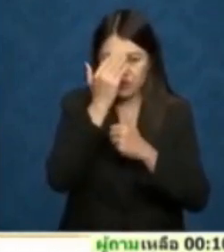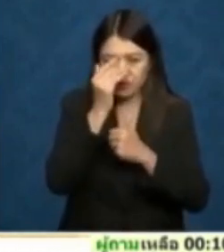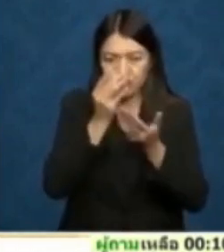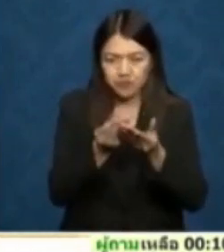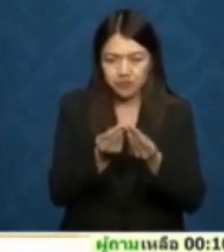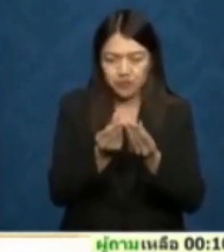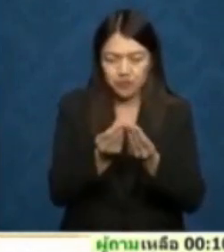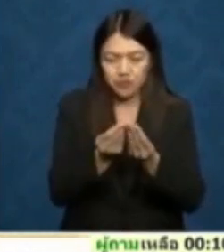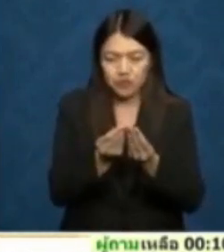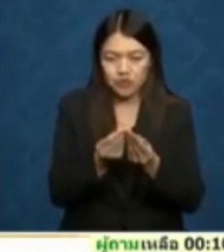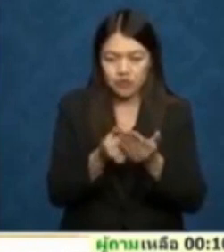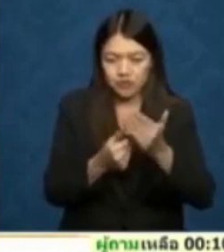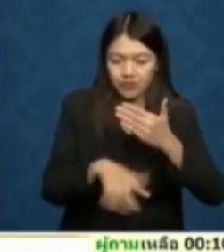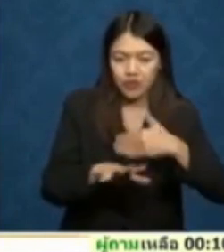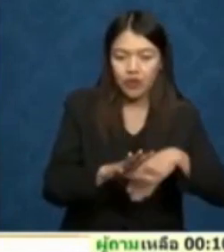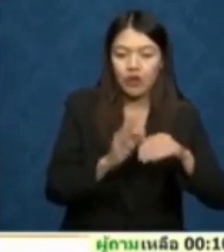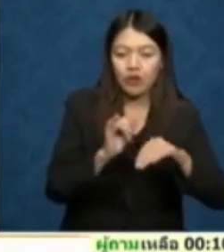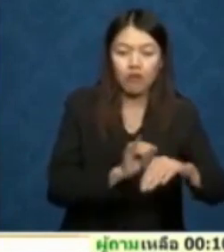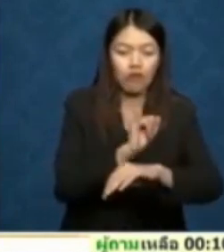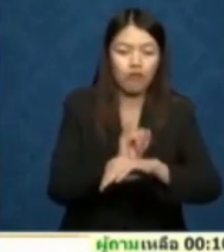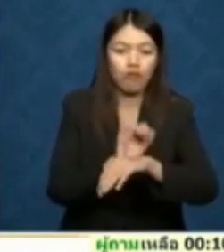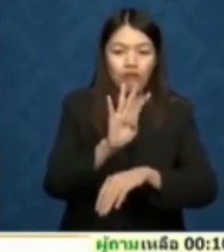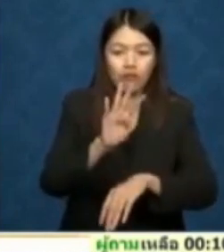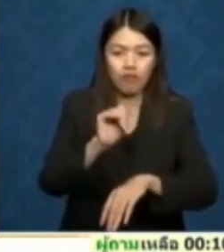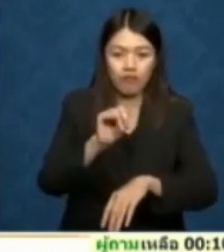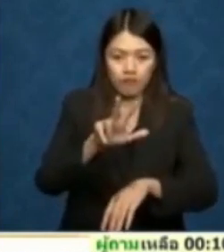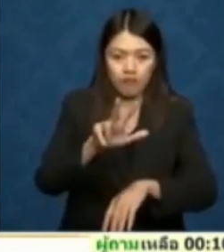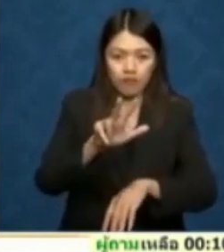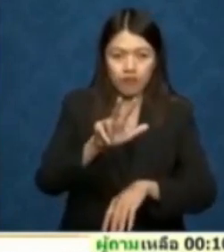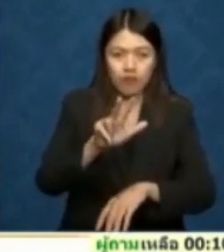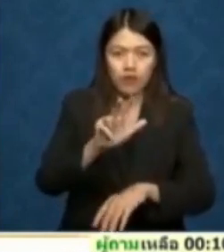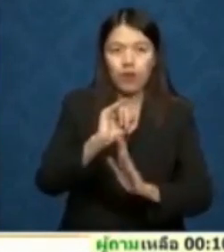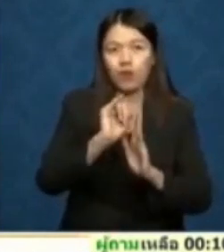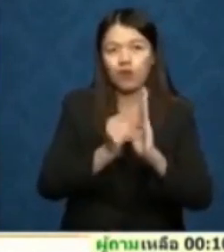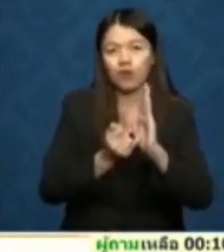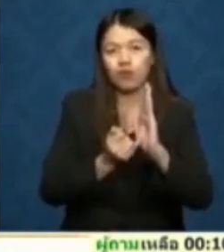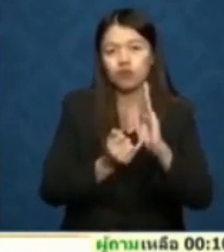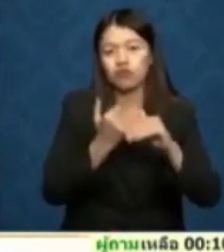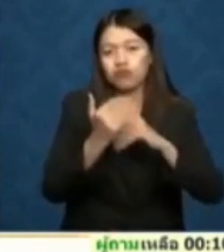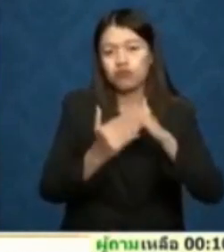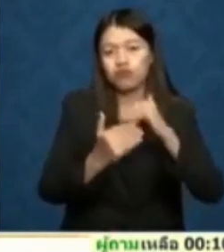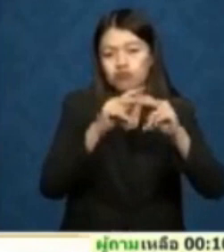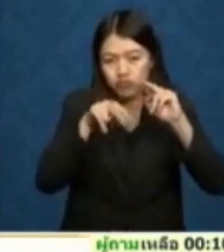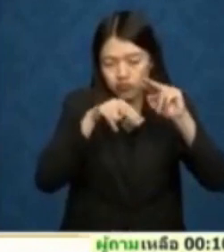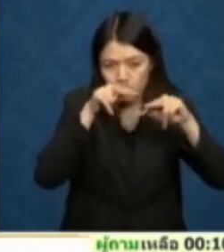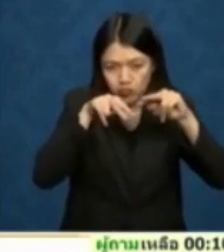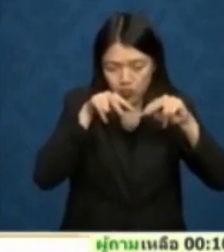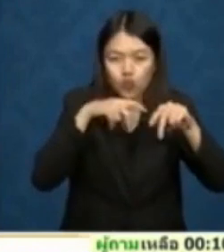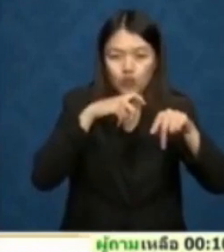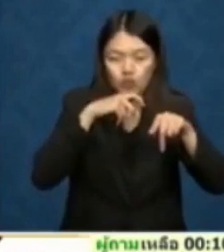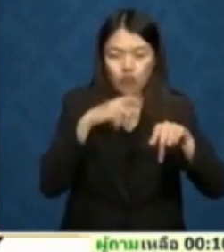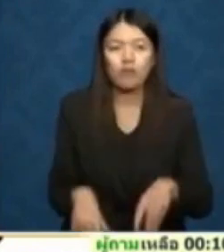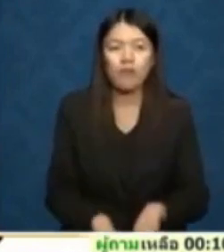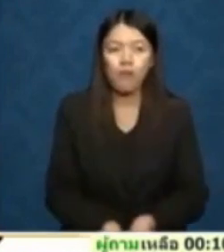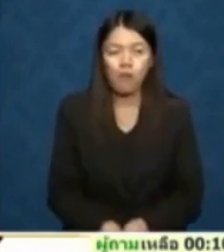มา43ไร่จังหวัดกำลังทำการตรวจสอบนะครับกำลังทำการตรวจสอบและหน่วยง